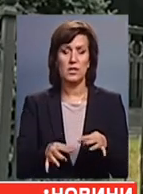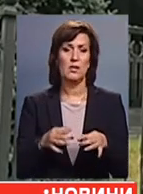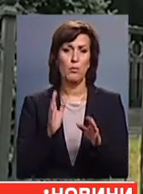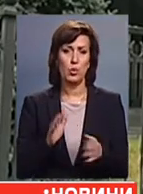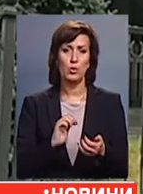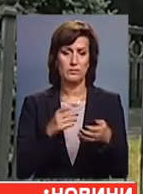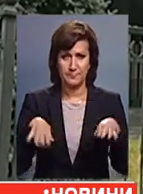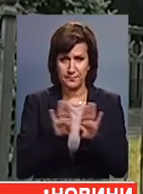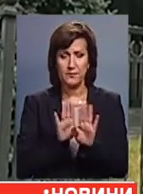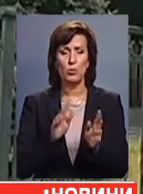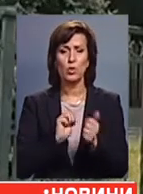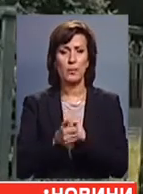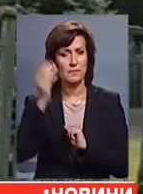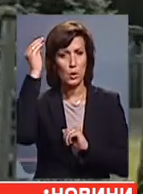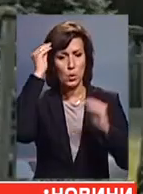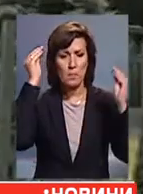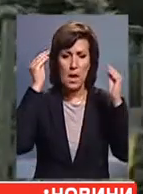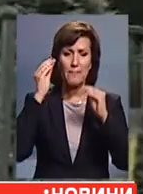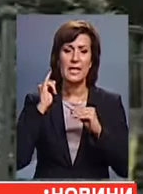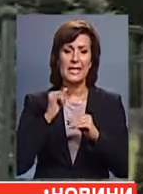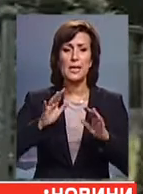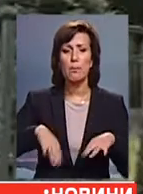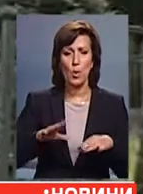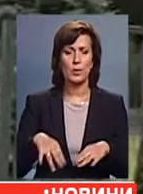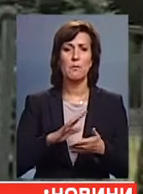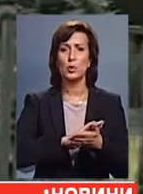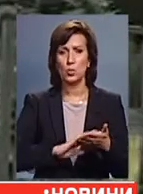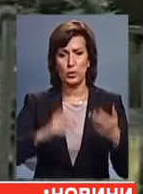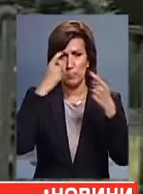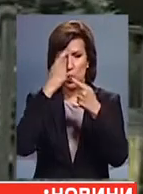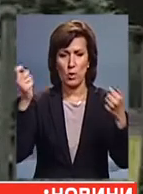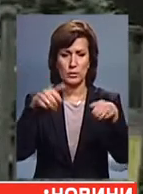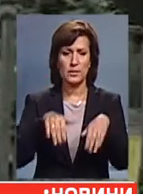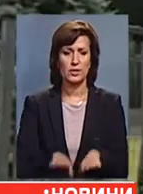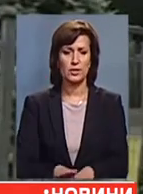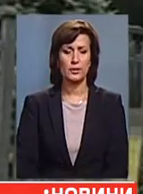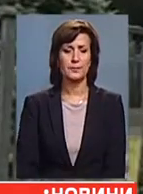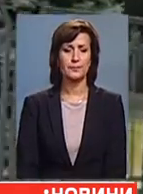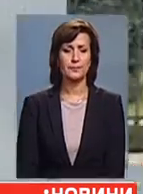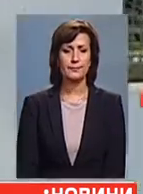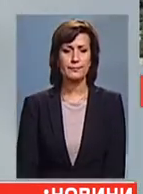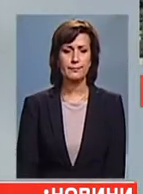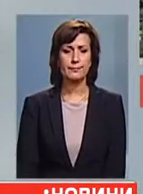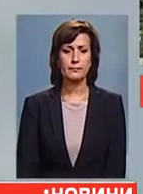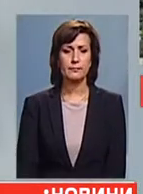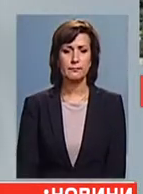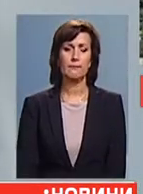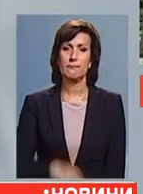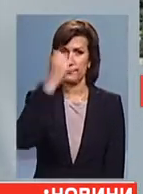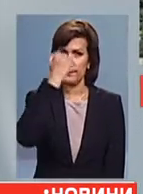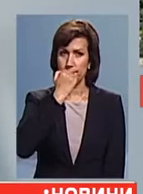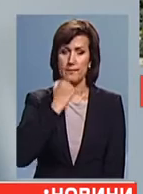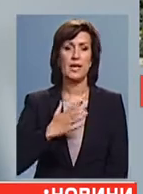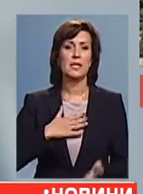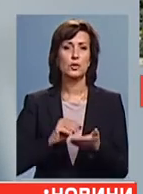будуть обмінюватися думками одне з одним і потім згодом оголосять рішення. Валерія.